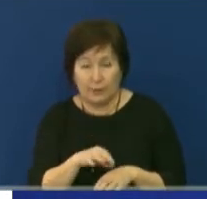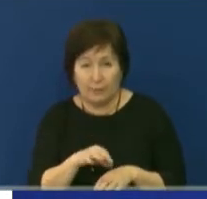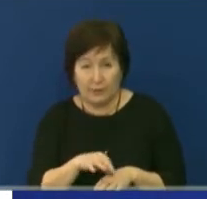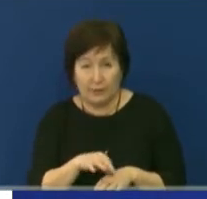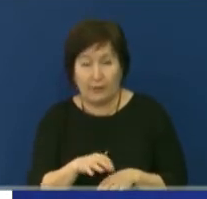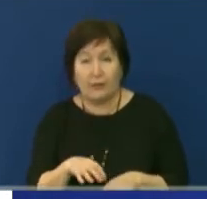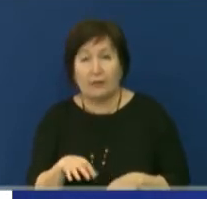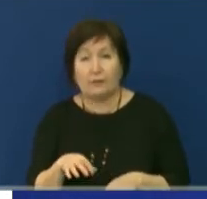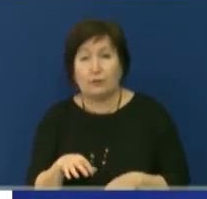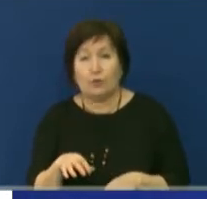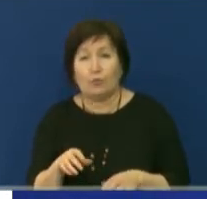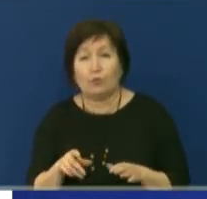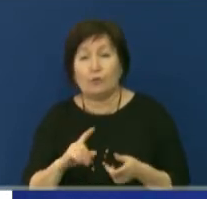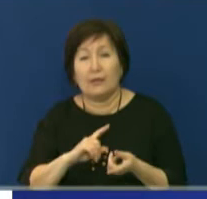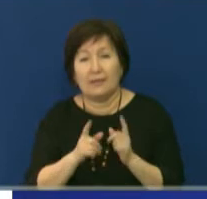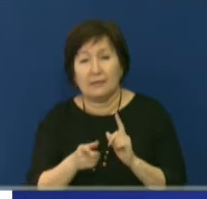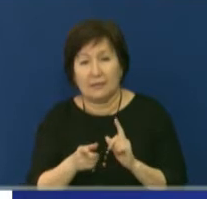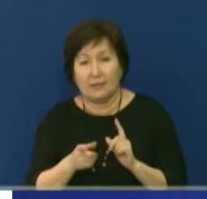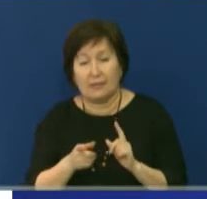То есть он